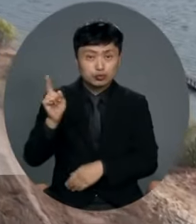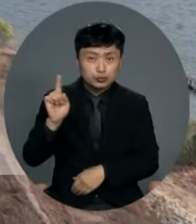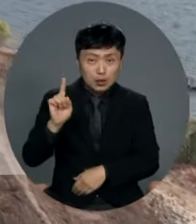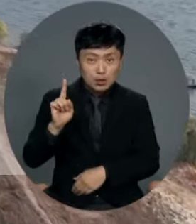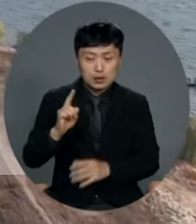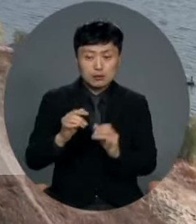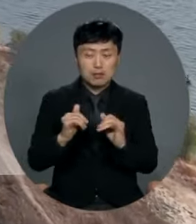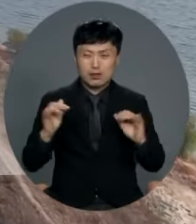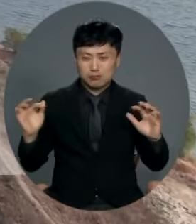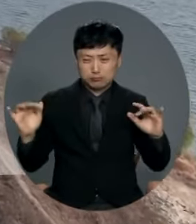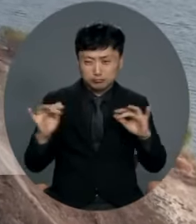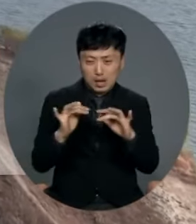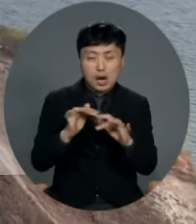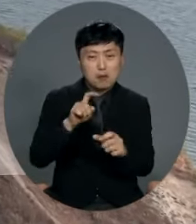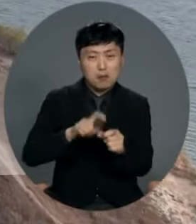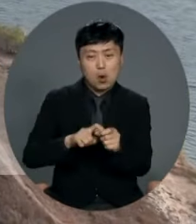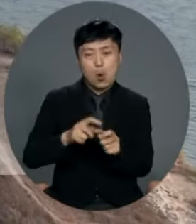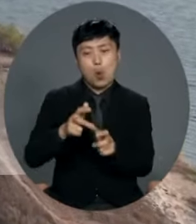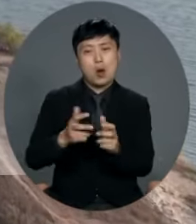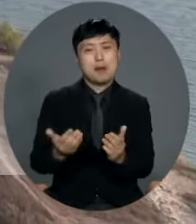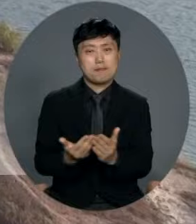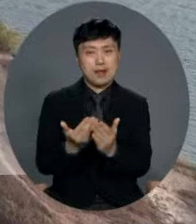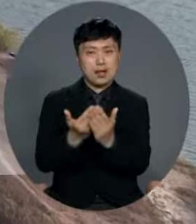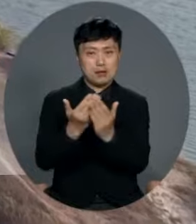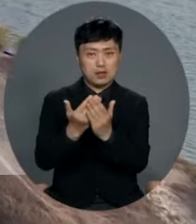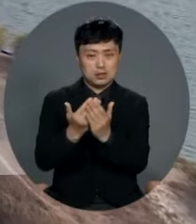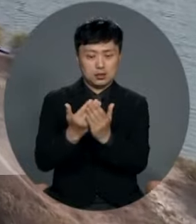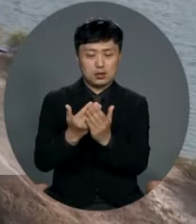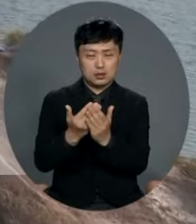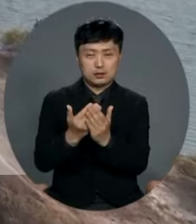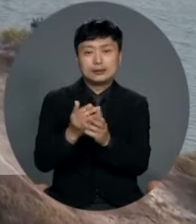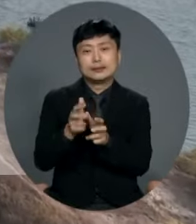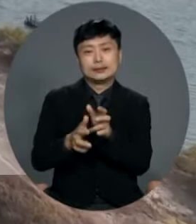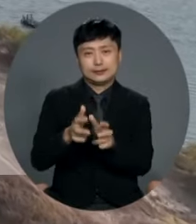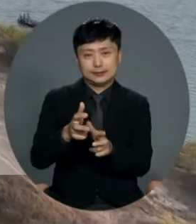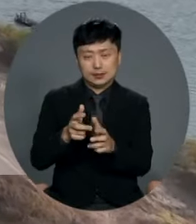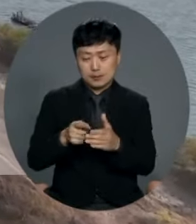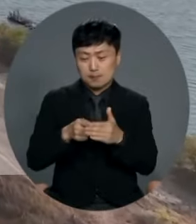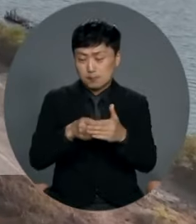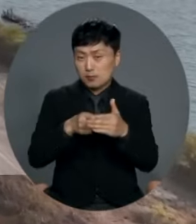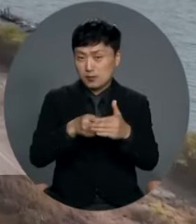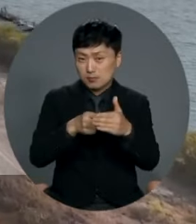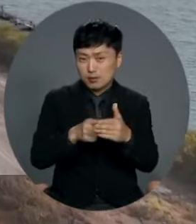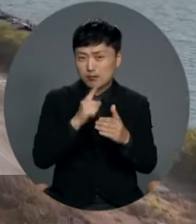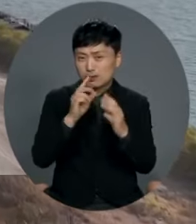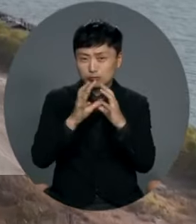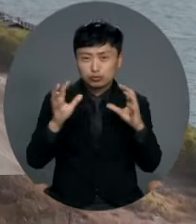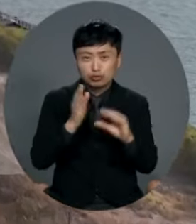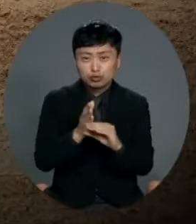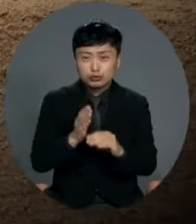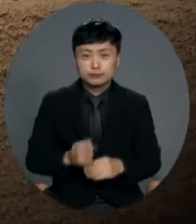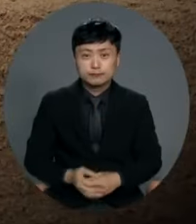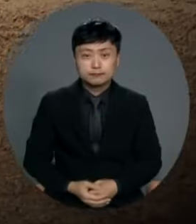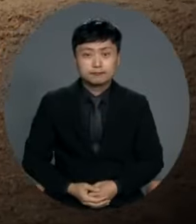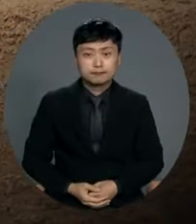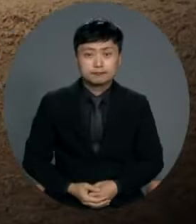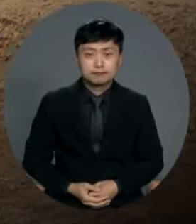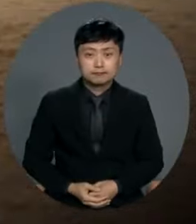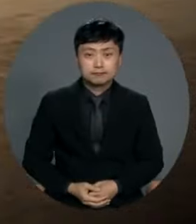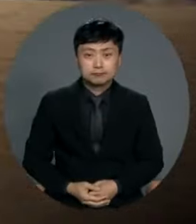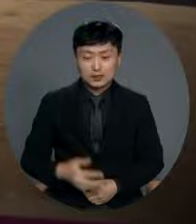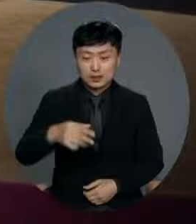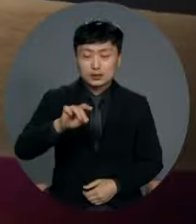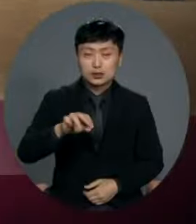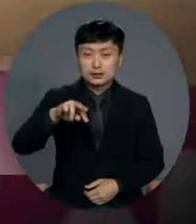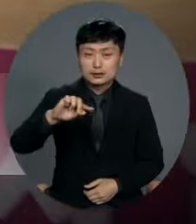관광 다리 건설 등을 골자로 하는 디아크 문화관광 활성화 사업을 추진하고 있어 논란이 되고 있습니다 청산가리보다